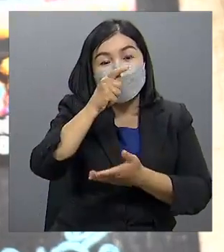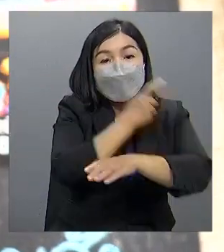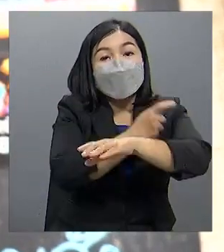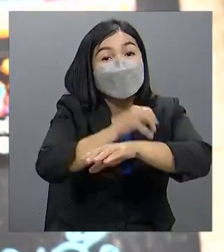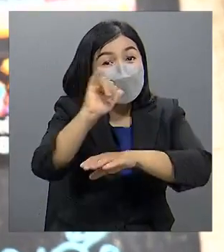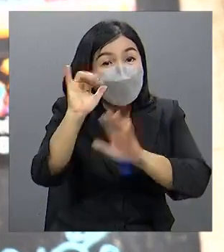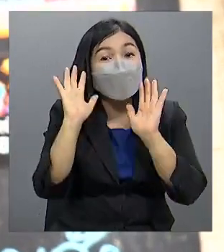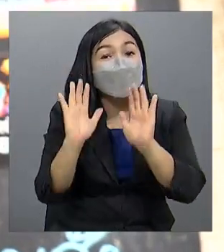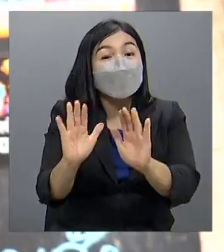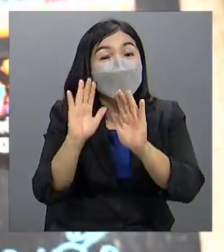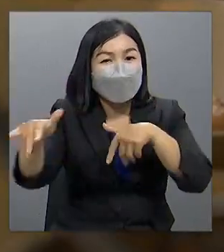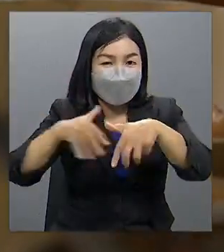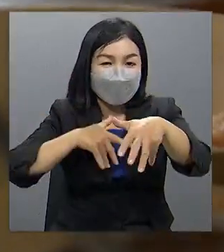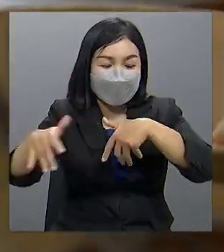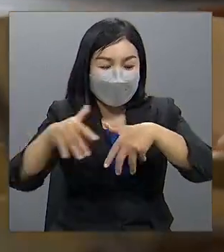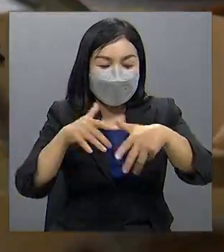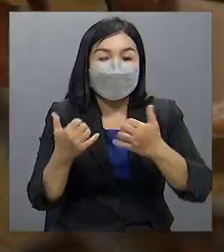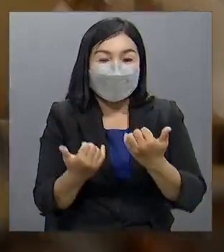ใจด้วยครับ